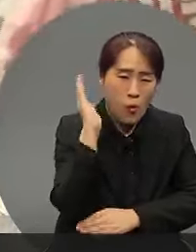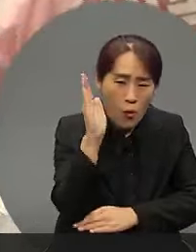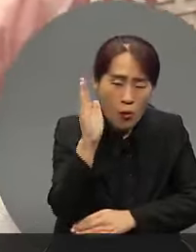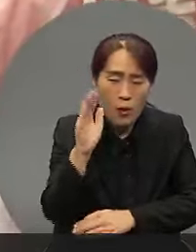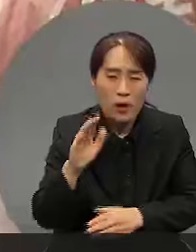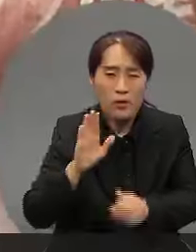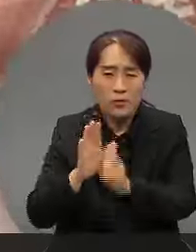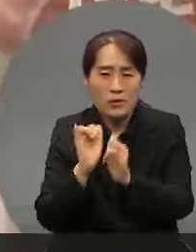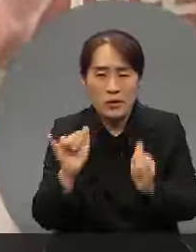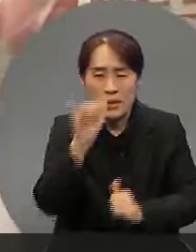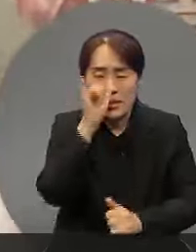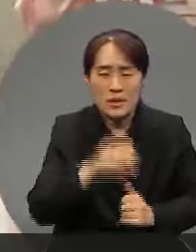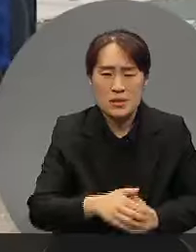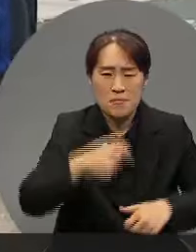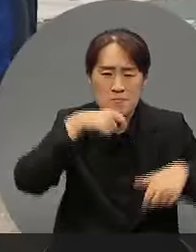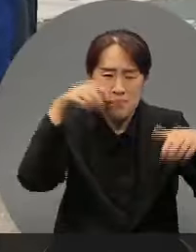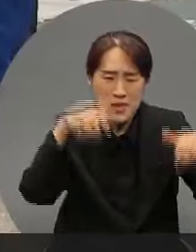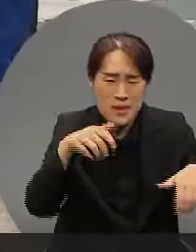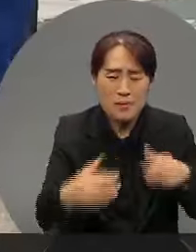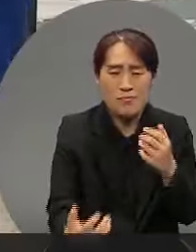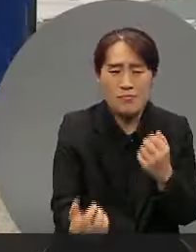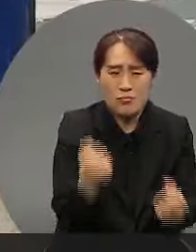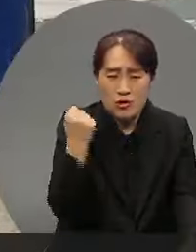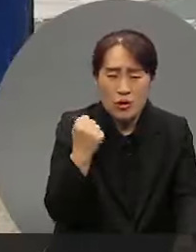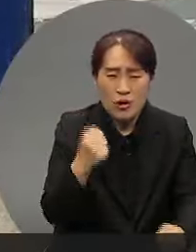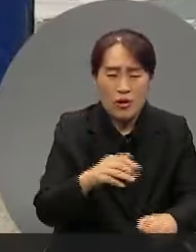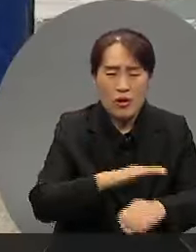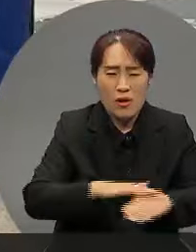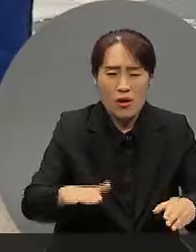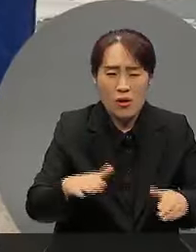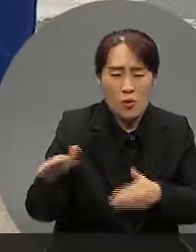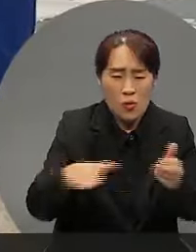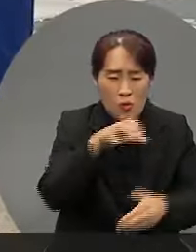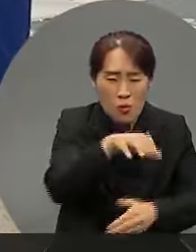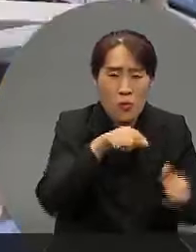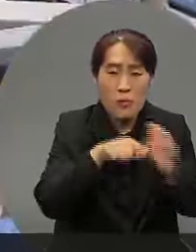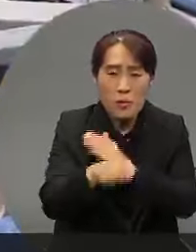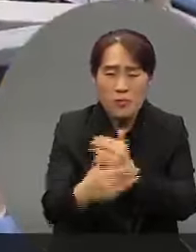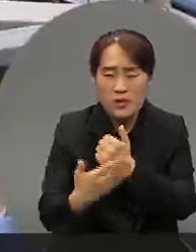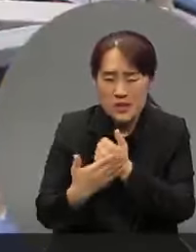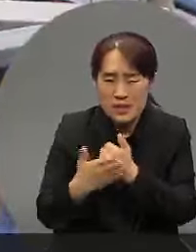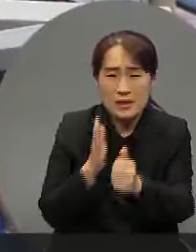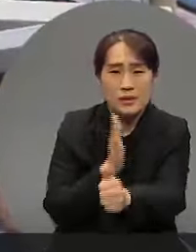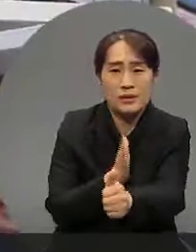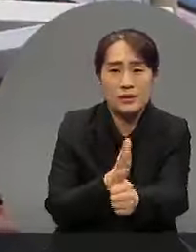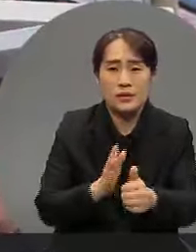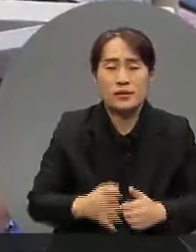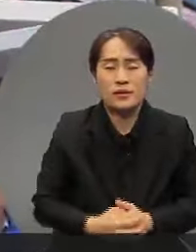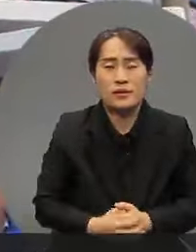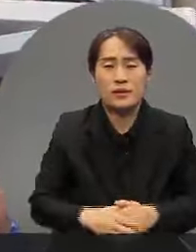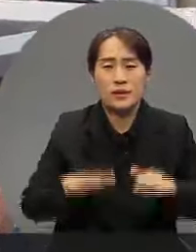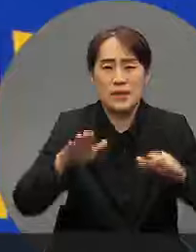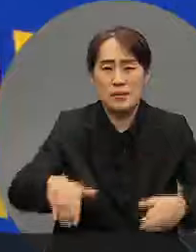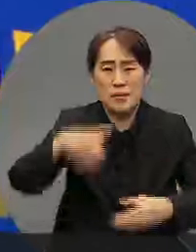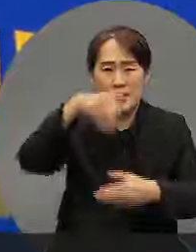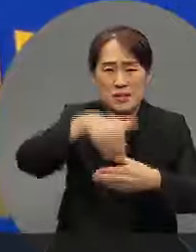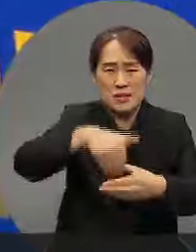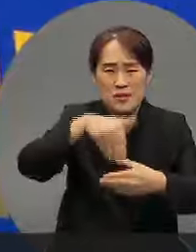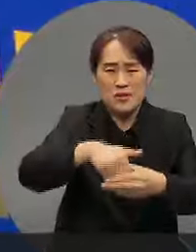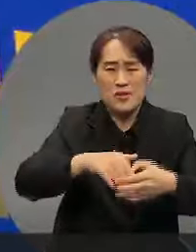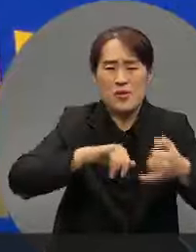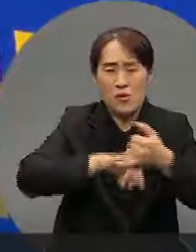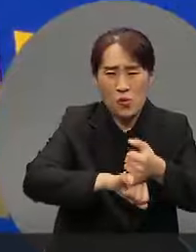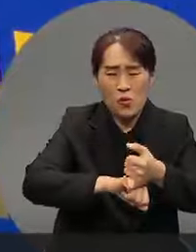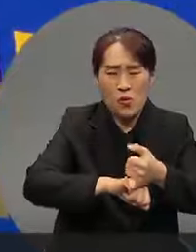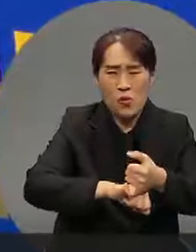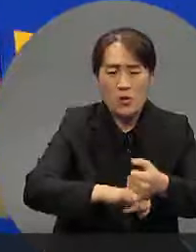등장했습니다. 비가 오는 궂은 날씨에도 눈에 잘 띄는 길목을 찾아다니며 지지를 호소했습니다. 이번 선거는 반드시